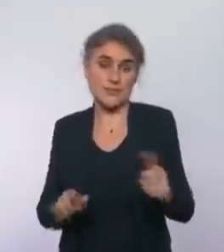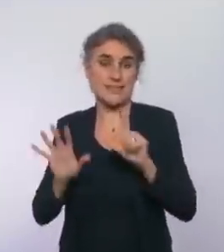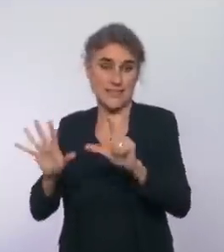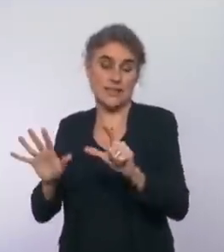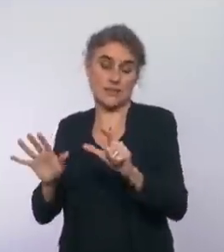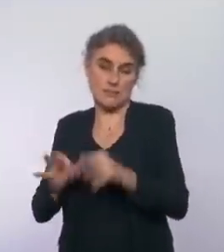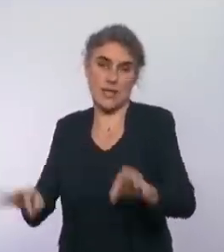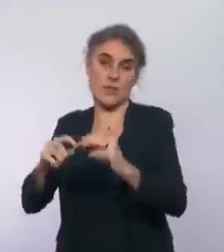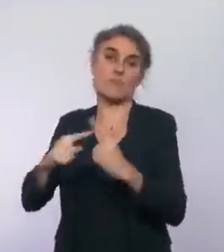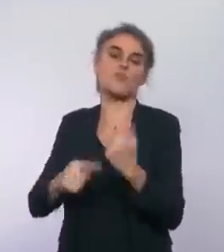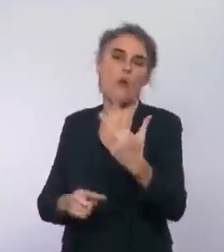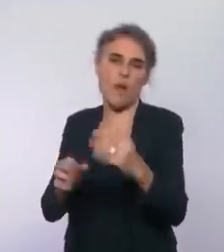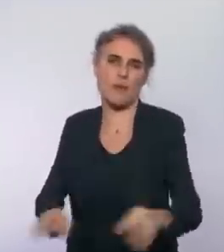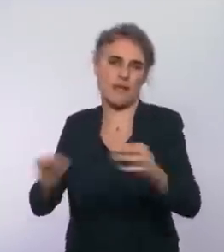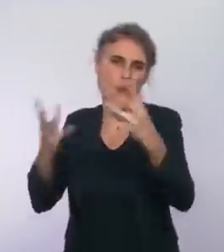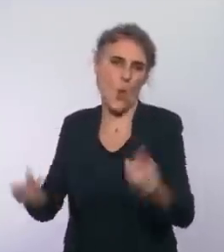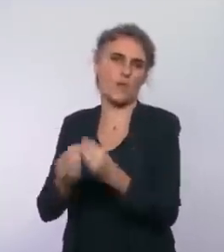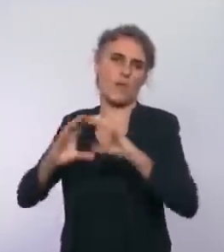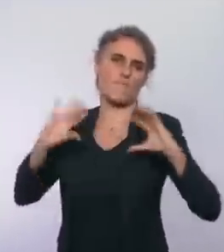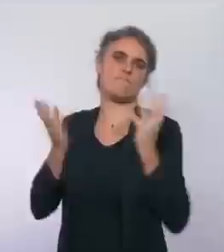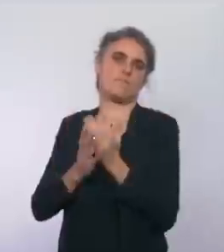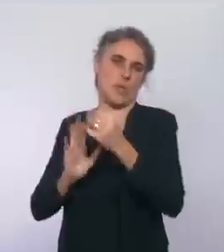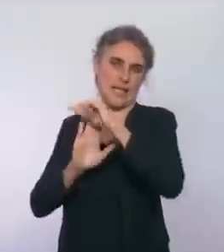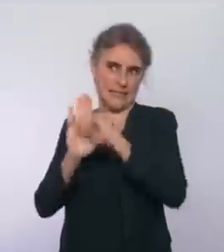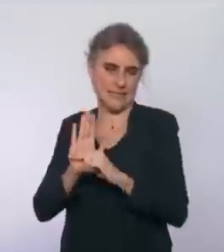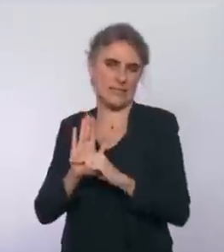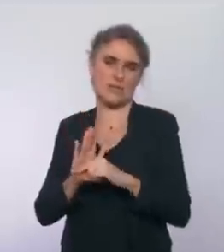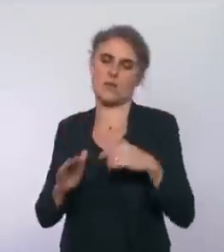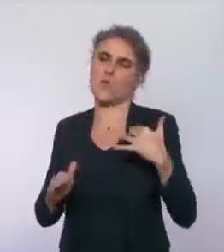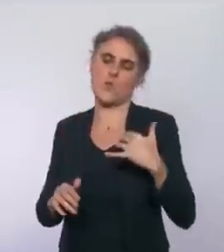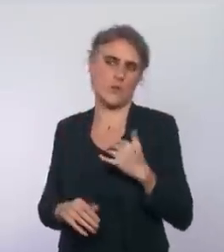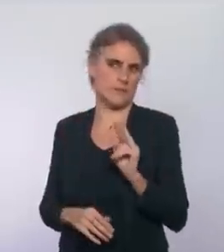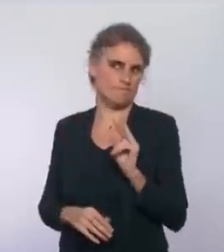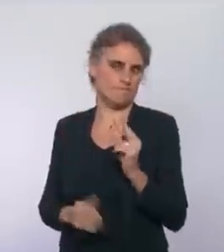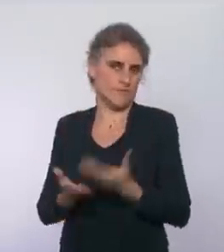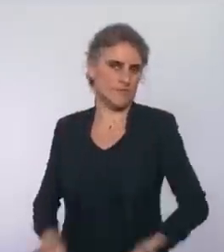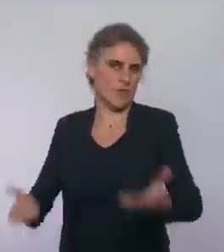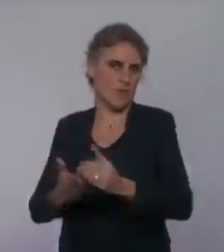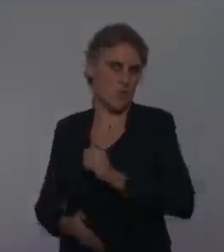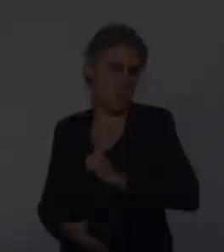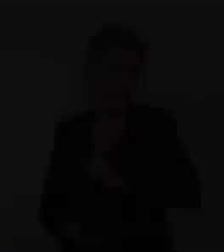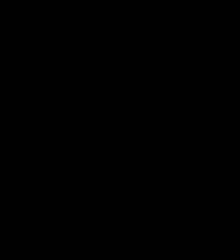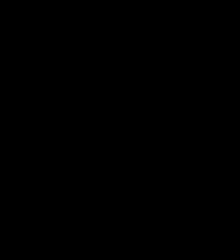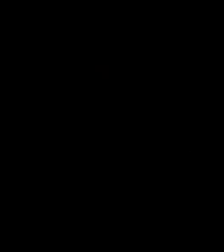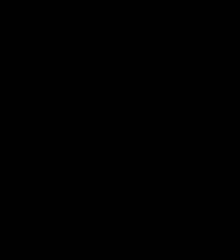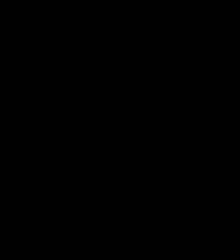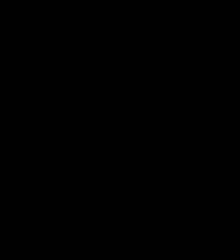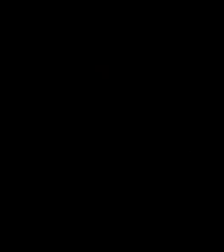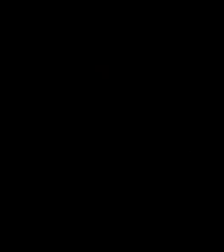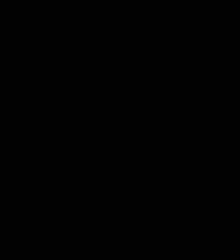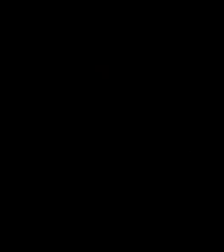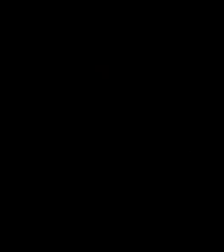pays, plus 3 pays supplémentaires, pour lesquels nous avons des alertes sérieuses sur la circulation du variant Omicron.